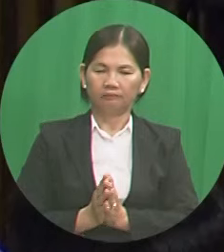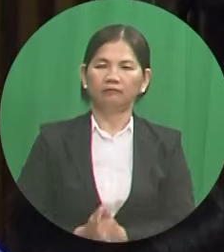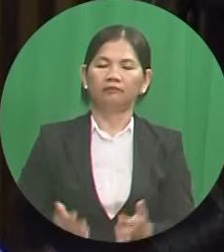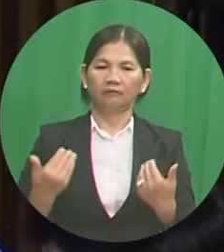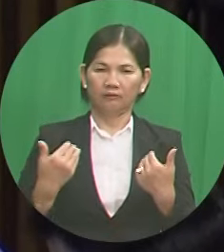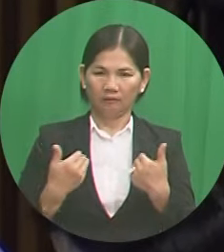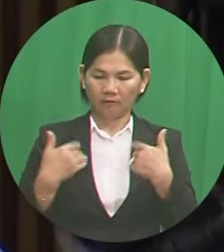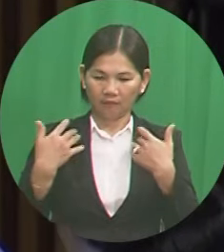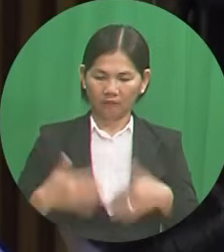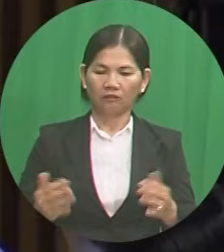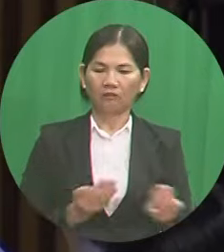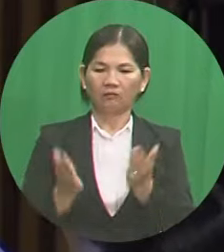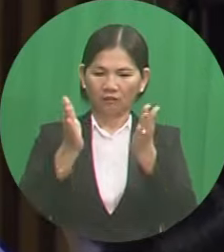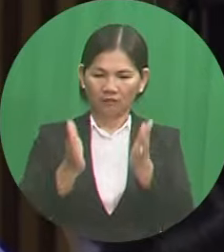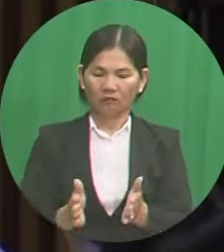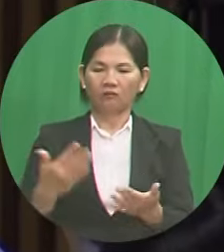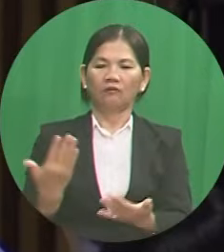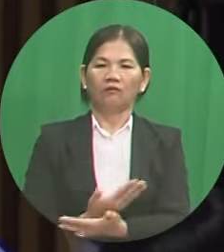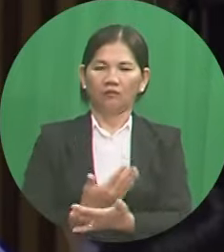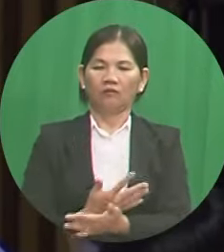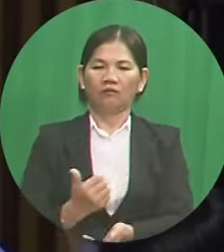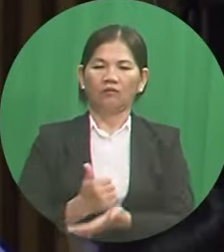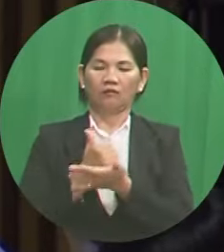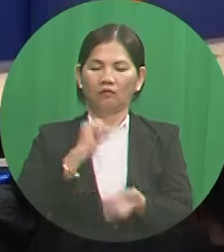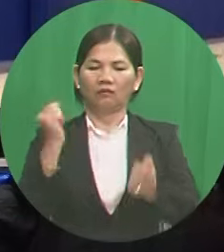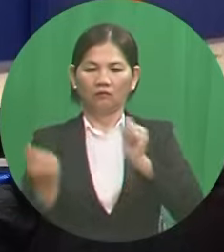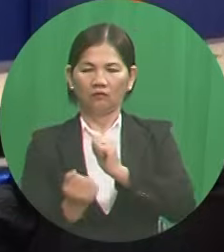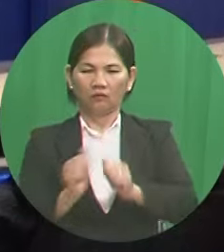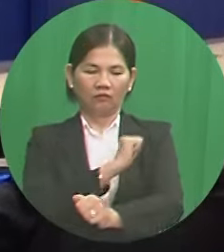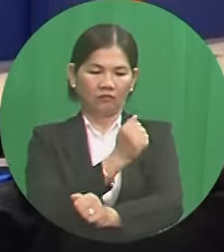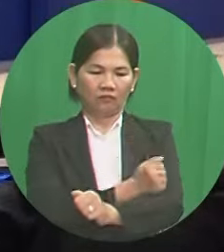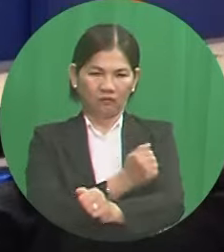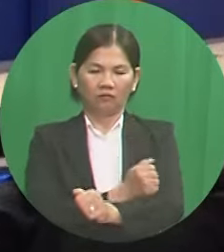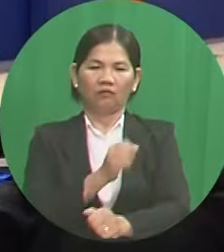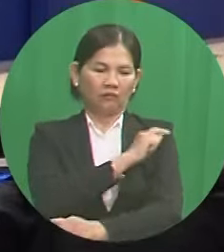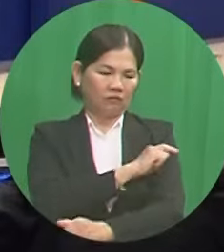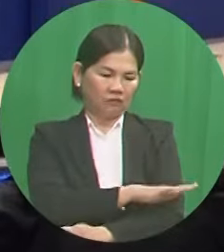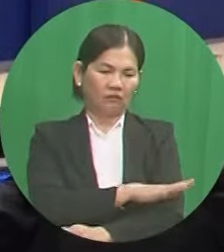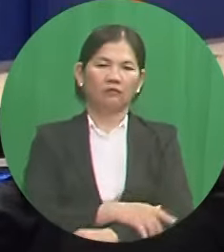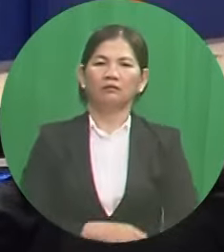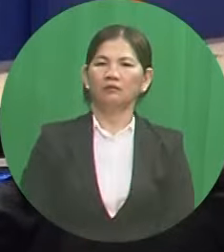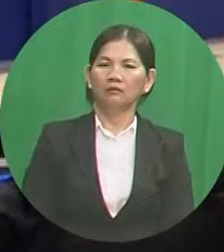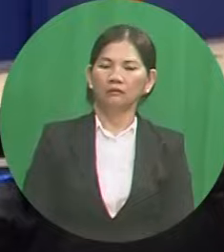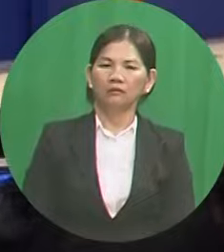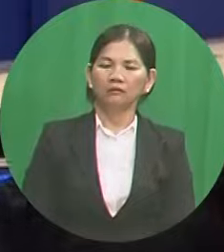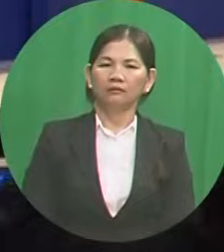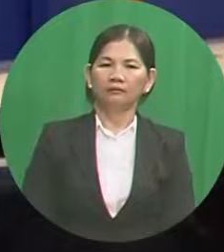គេឲ្យធ្វើជានាយករដ្ឋមន្ត្រីថ្មីដើម្បីជួយកែតម្រង់អាជ្ញាធររបស់ប៉ាឡេស្ទីន